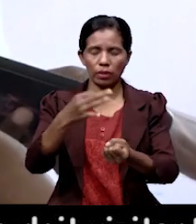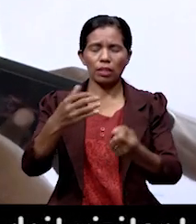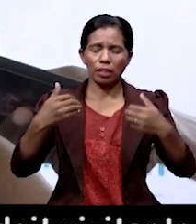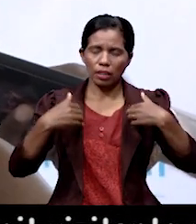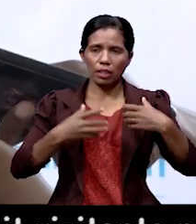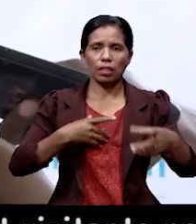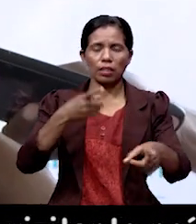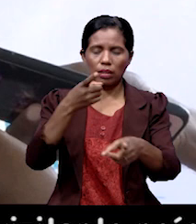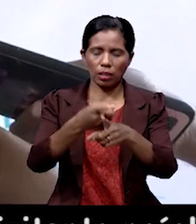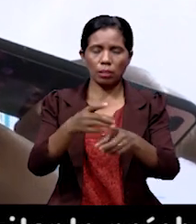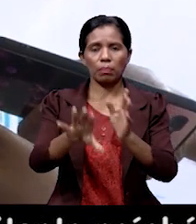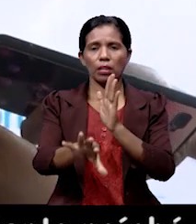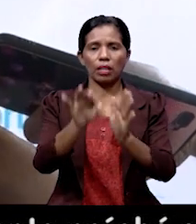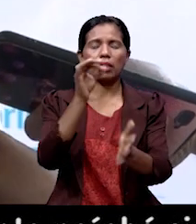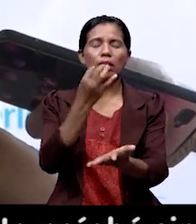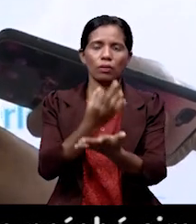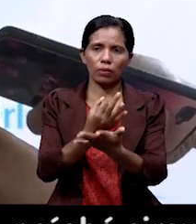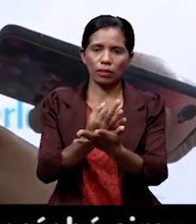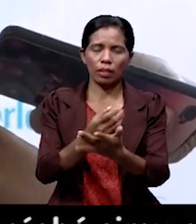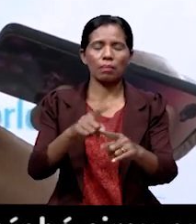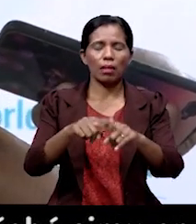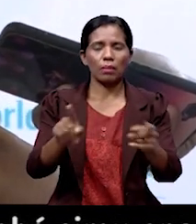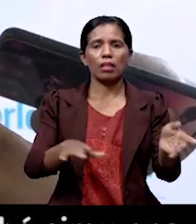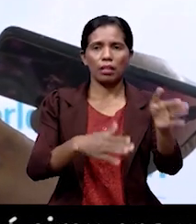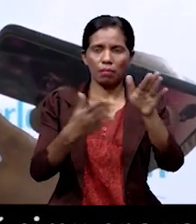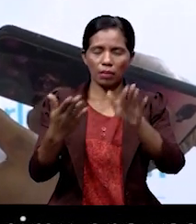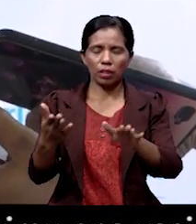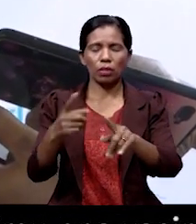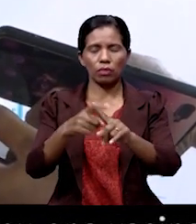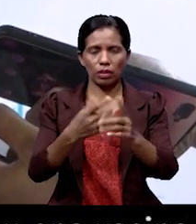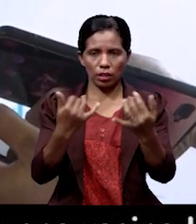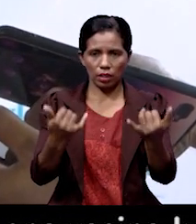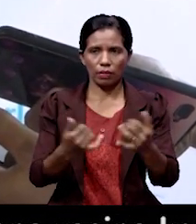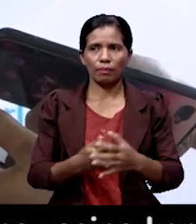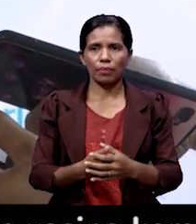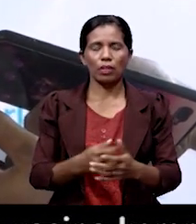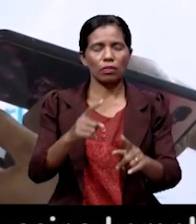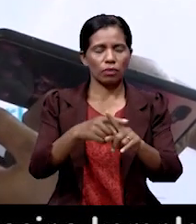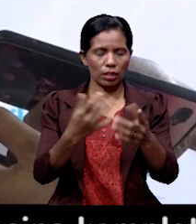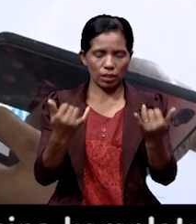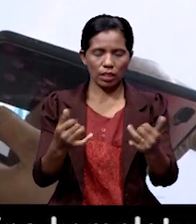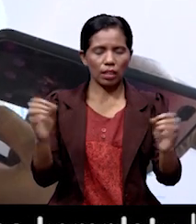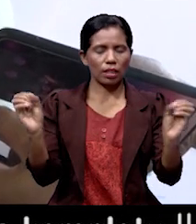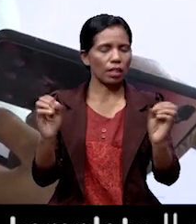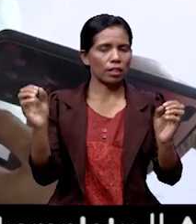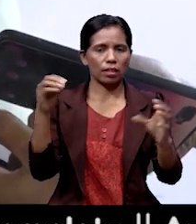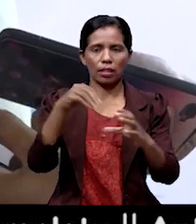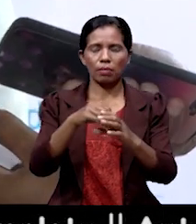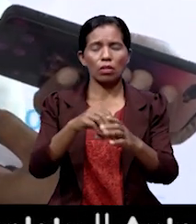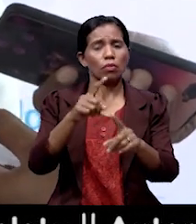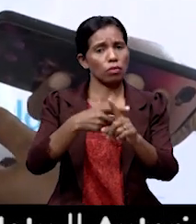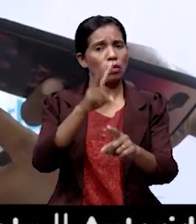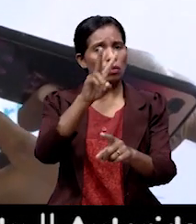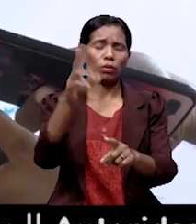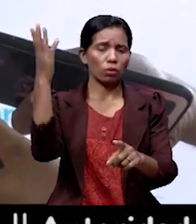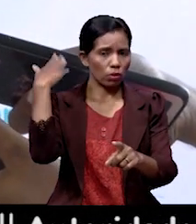heta subsidio. Mas kwanu ne mate fulan ida ne gagas ke fulan ne la tama da. Mai be fulan rua liwa ne serisu ne